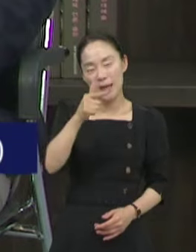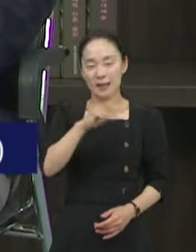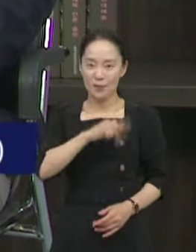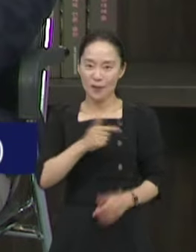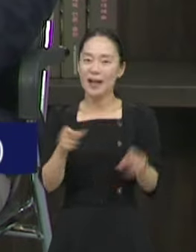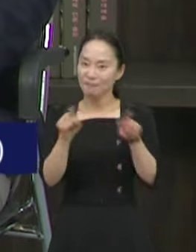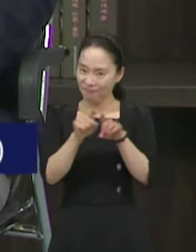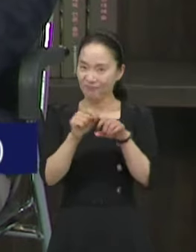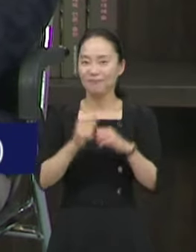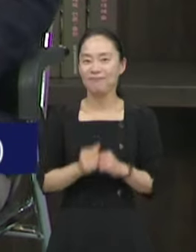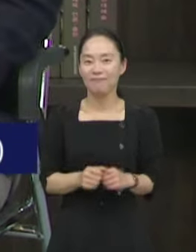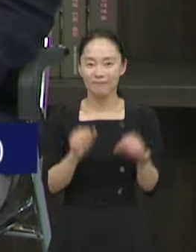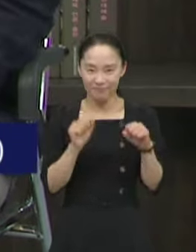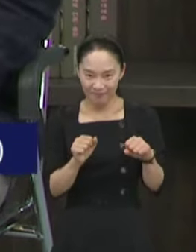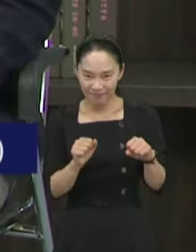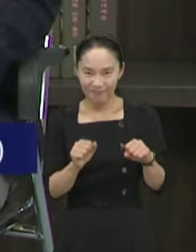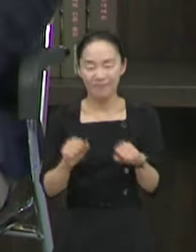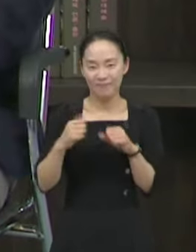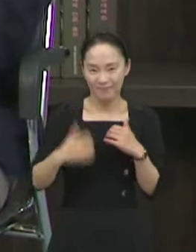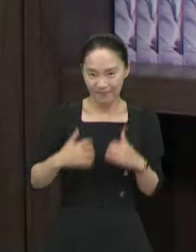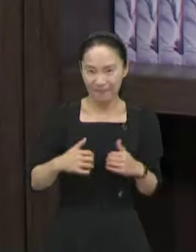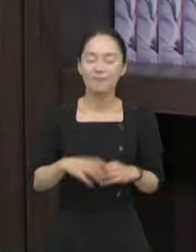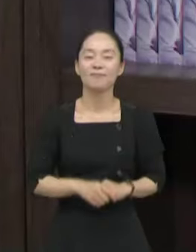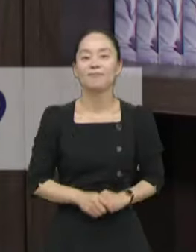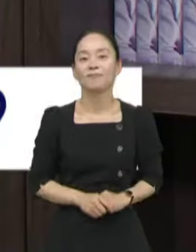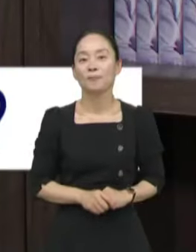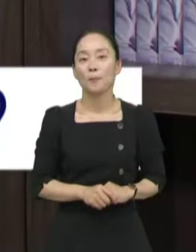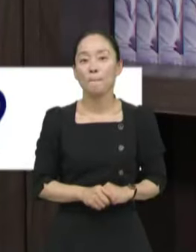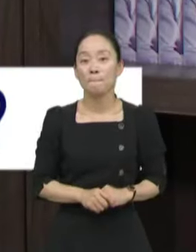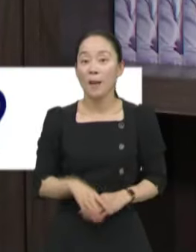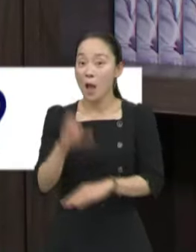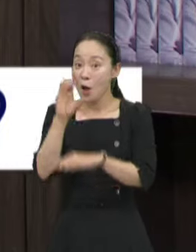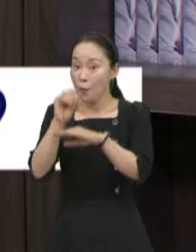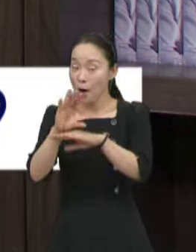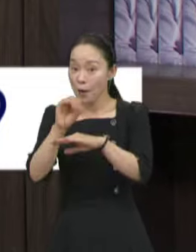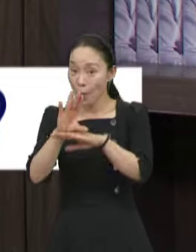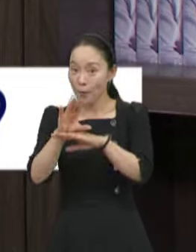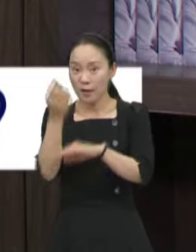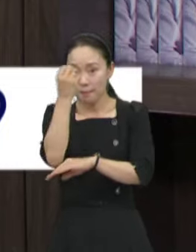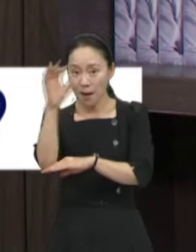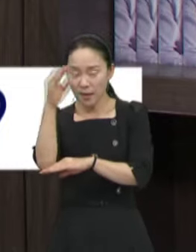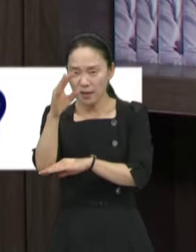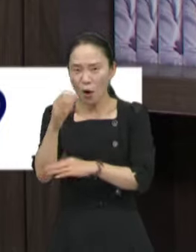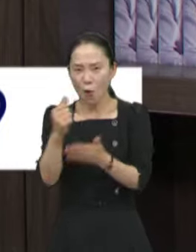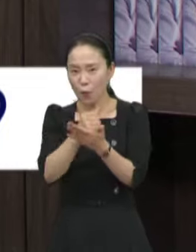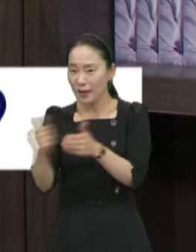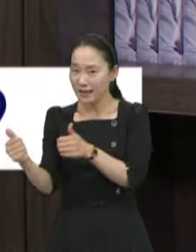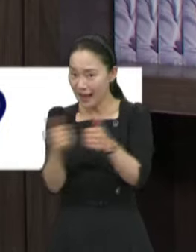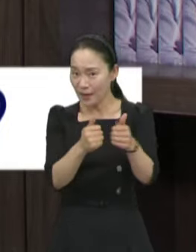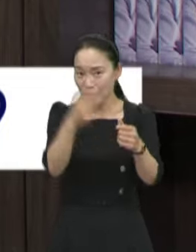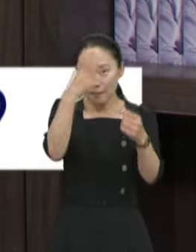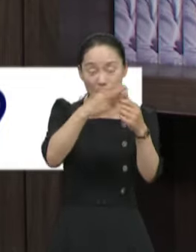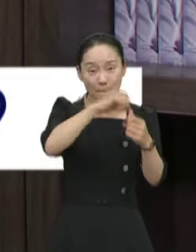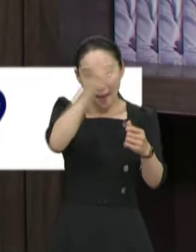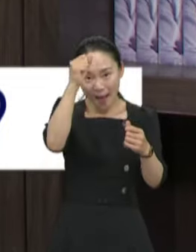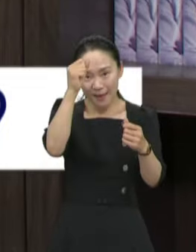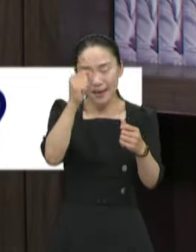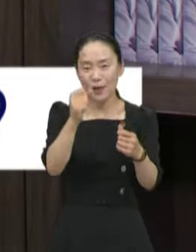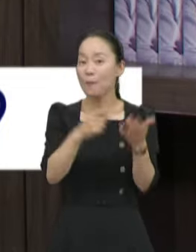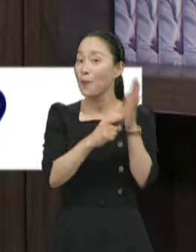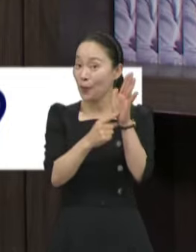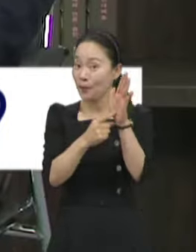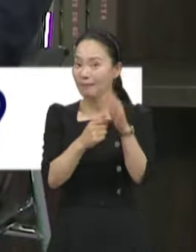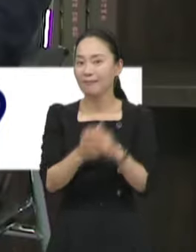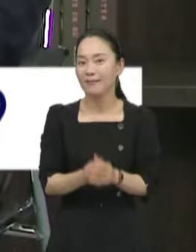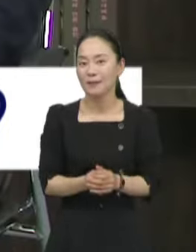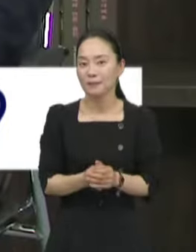함께합니다. 반갑습니다. 네, 안녕하세요. 네. 언론에서는 그야말로 천운이 따라져서 삼선 의원이 됐다, 이런 표현을 많이